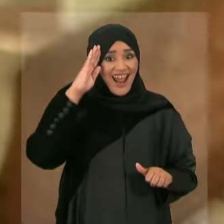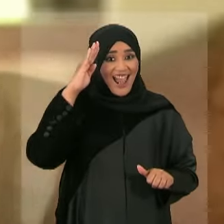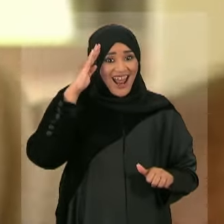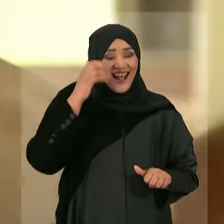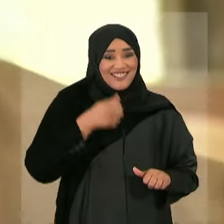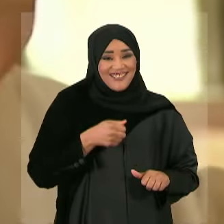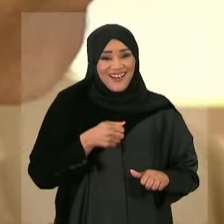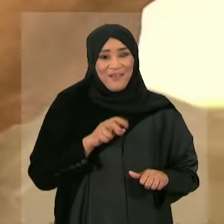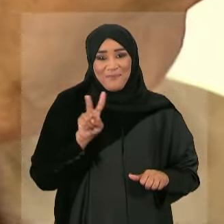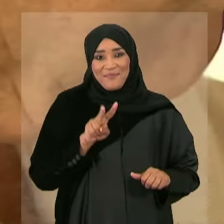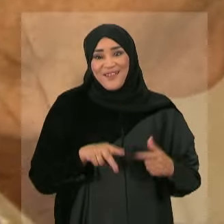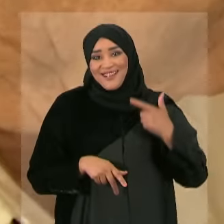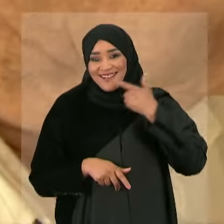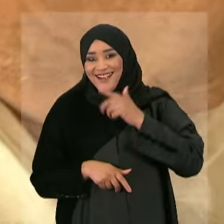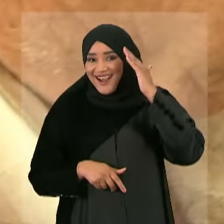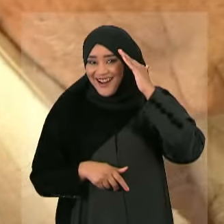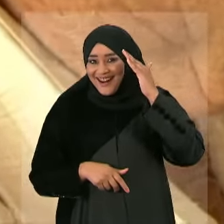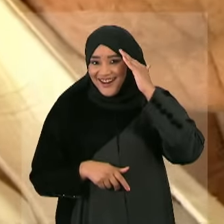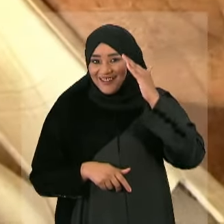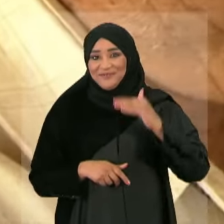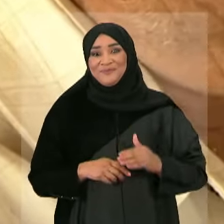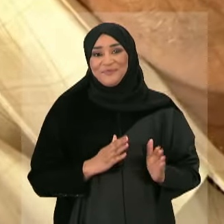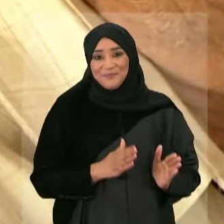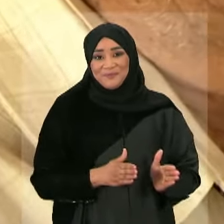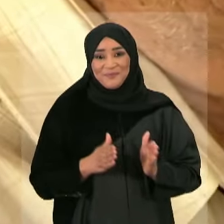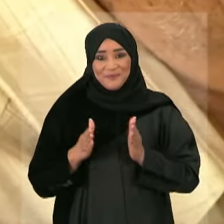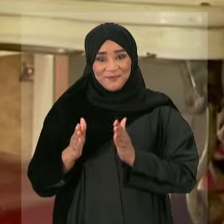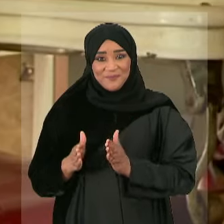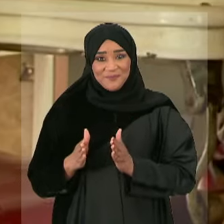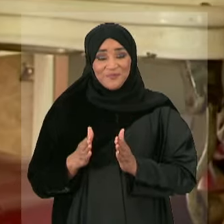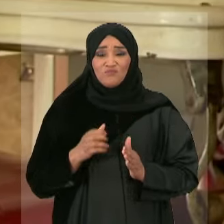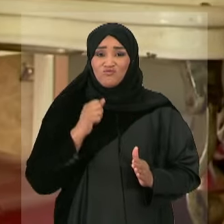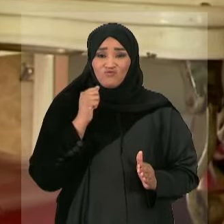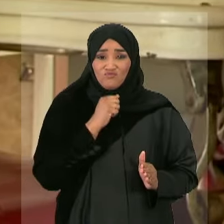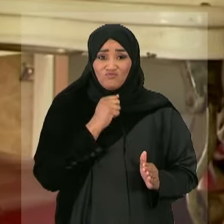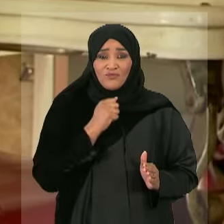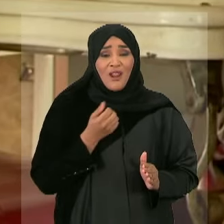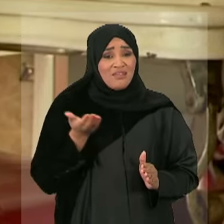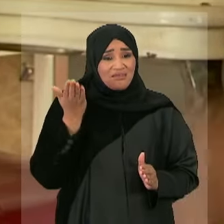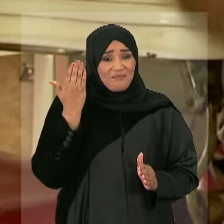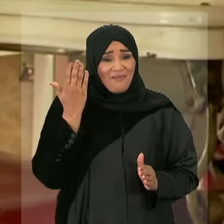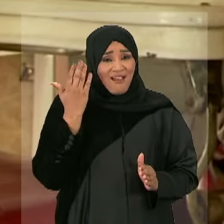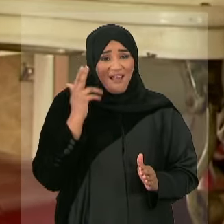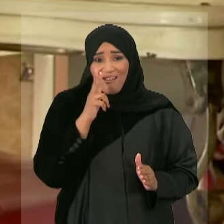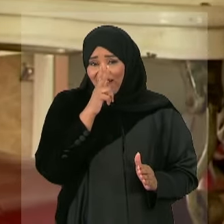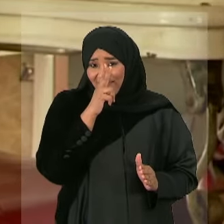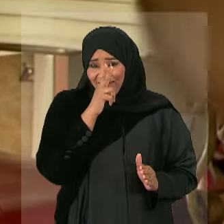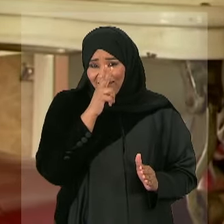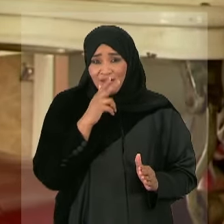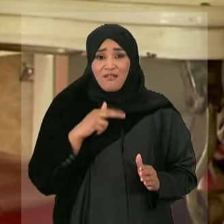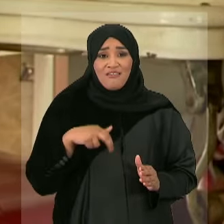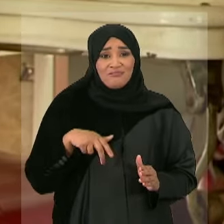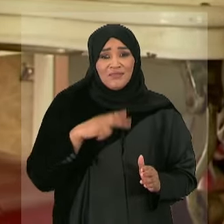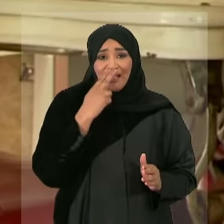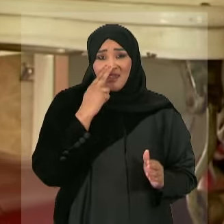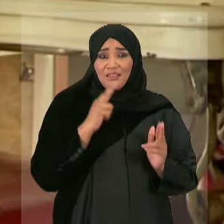مغلق. نعيما يا ابو. كنت واحنا شباب صغار نطلع على شارع النمسا ونتبشى احنا اصحابنا، ناخذ معنا بطيخه مشان نشكحها في جبل النمسا